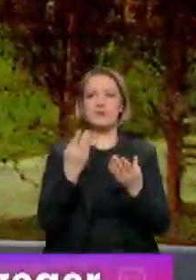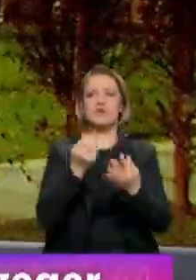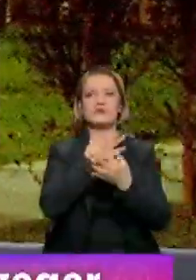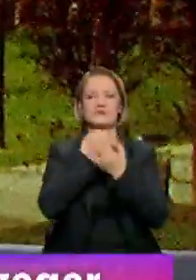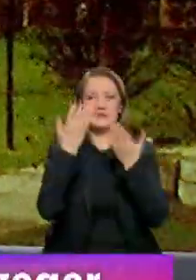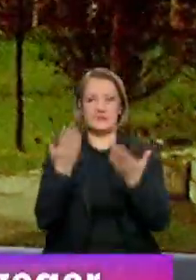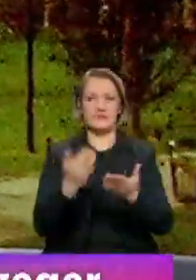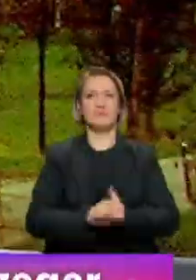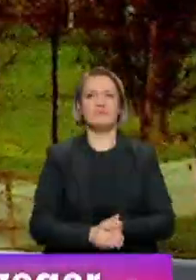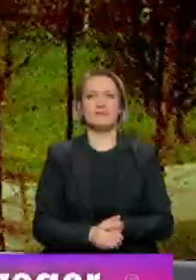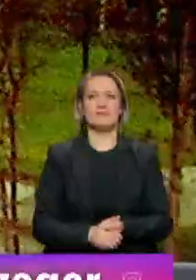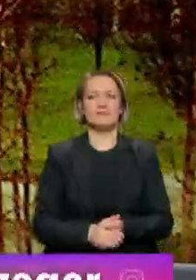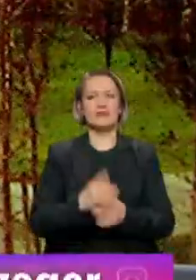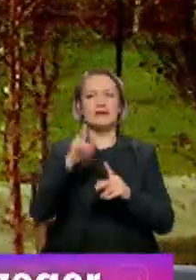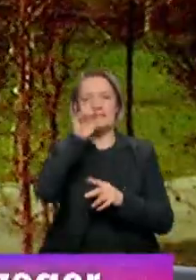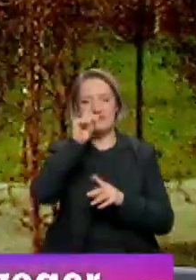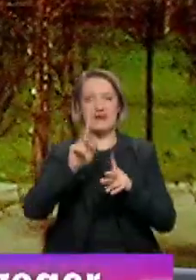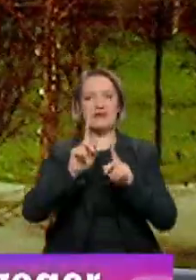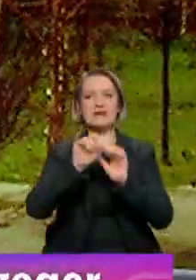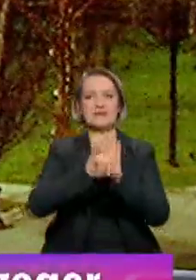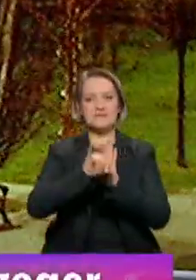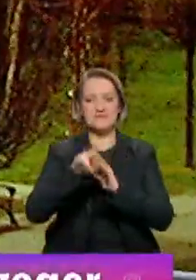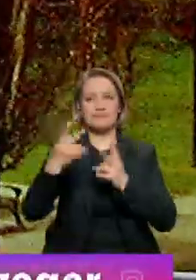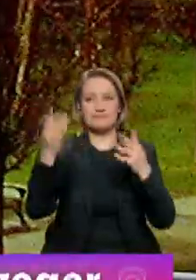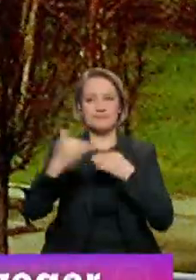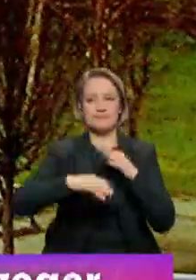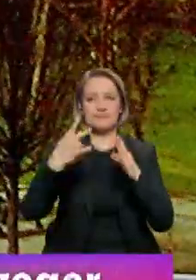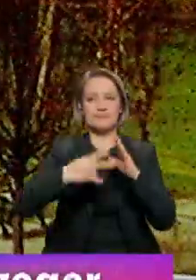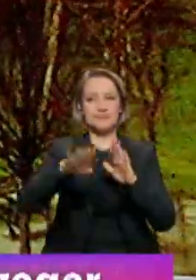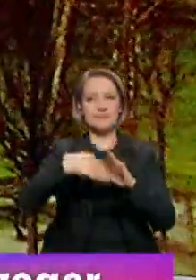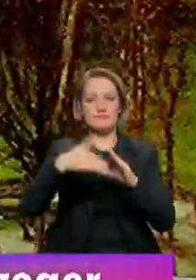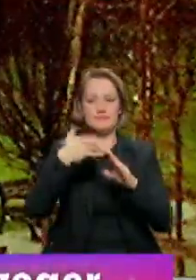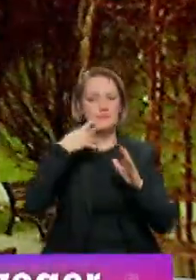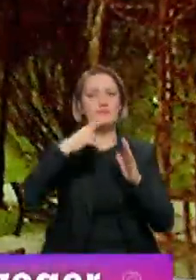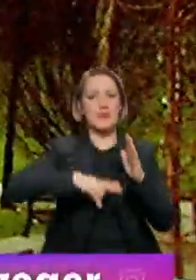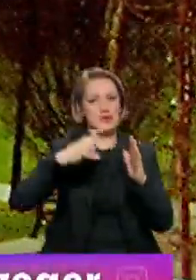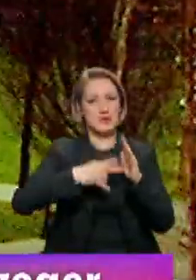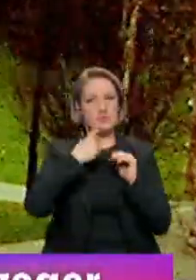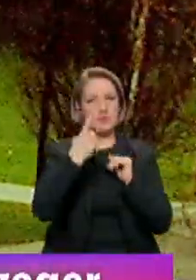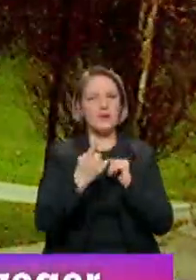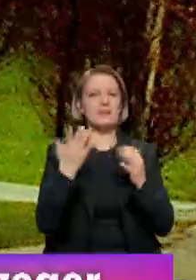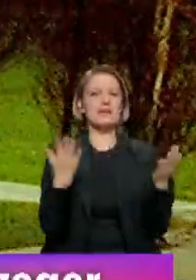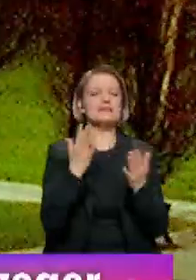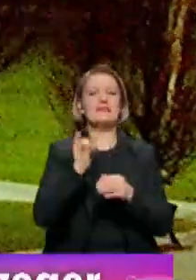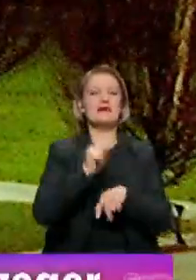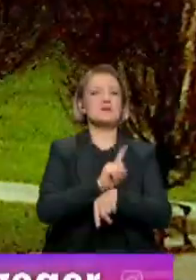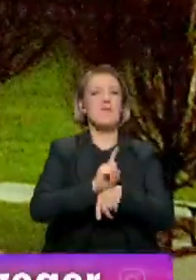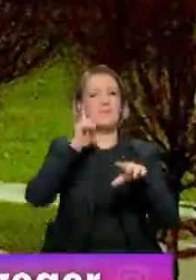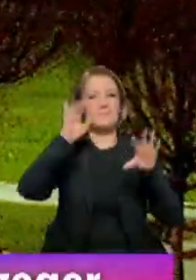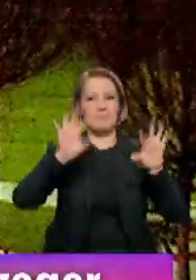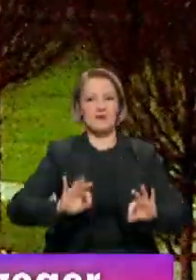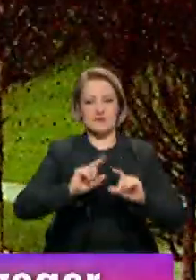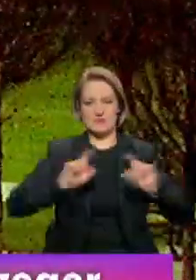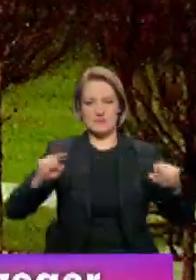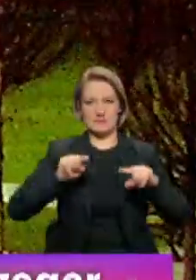teşekkürlerimizi iletelim Twitter ve Instagram üzerinden gelecek mesajlara bakacağımızı söylemiştik Nasıl ve ne zaman başlığına